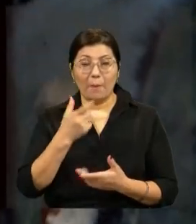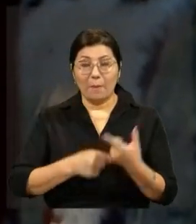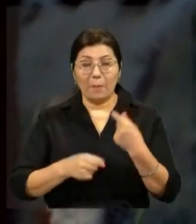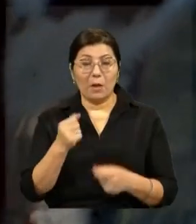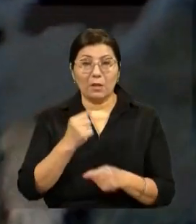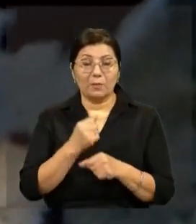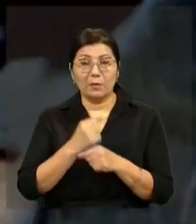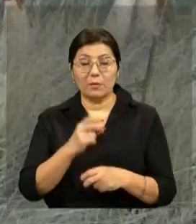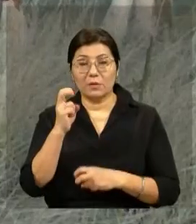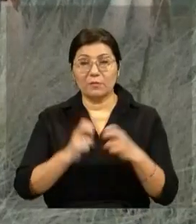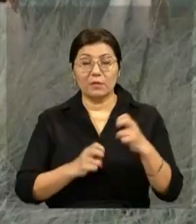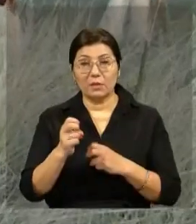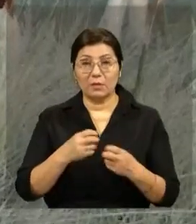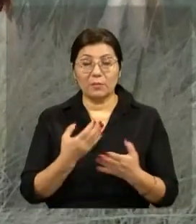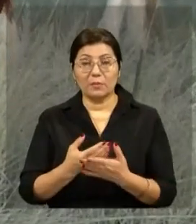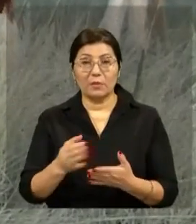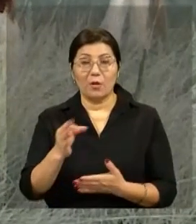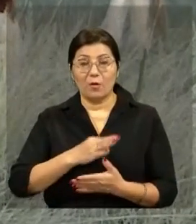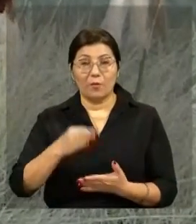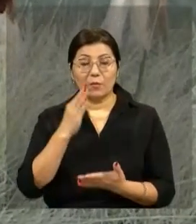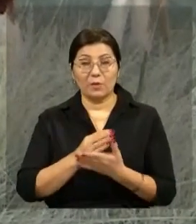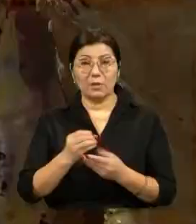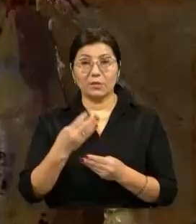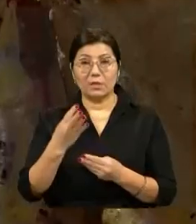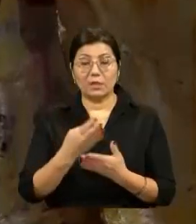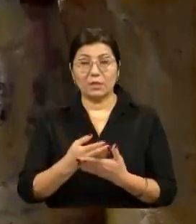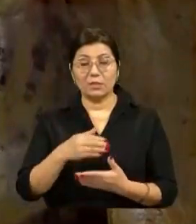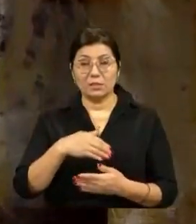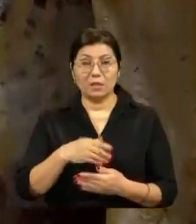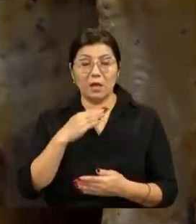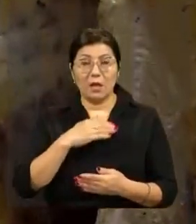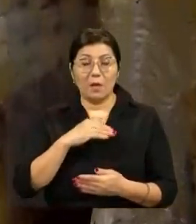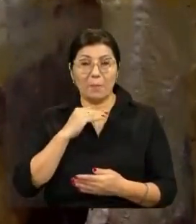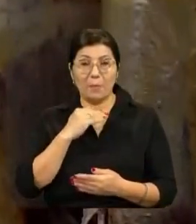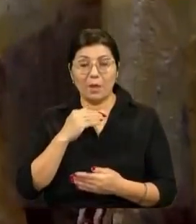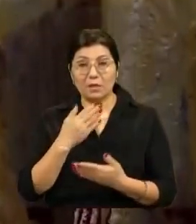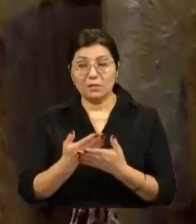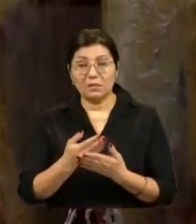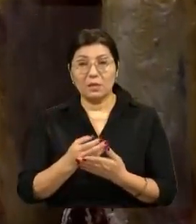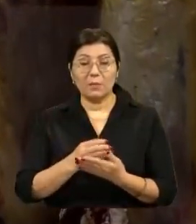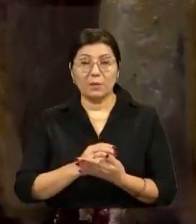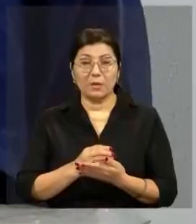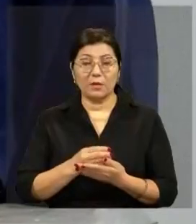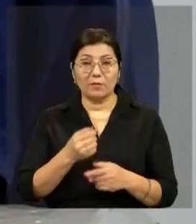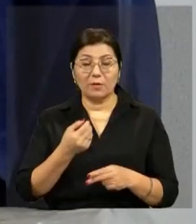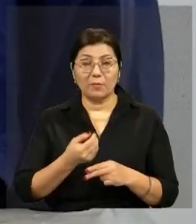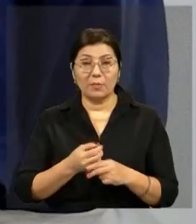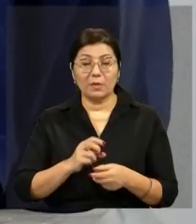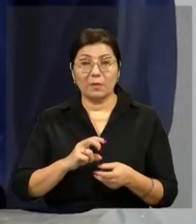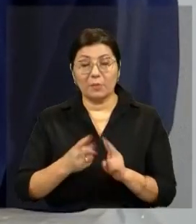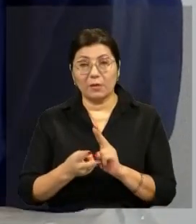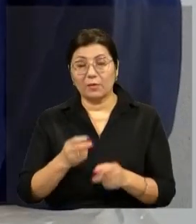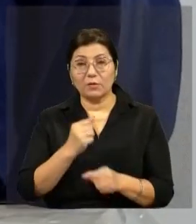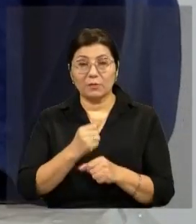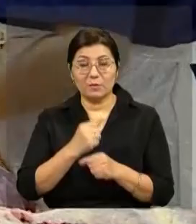мощностью 58 тысяч тонн. Кроме того, в области работает 14 мясоперерабатывающих предприятий, где выпускается более 25 тысяч тонн продукции.